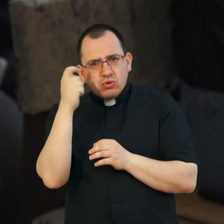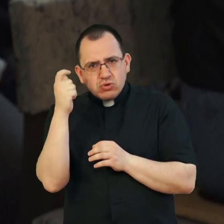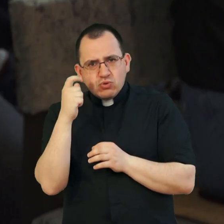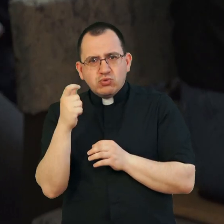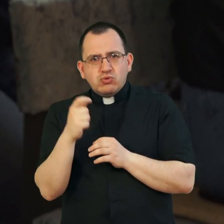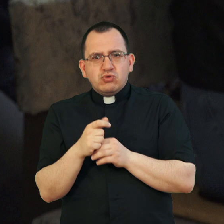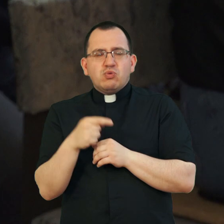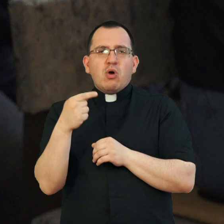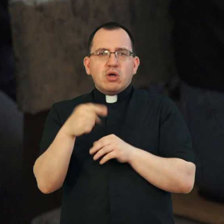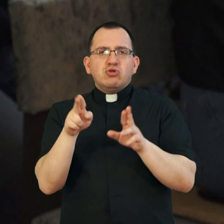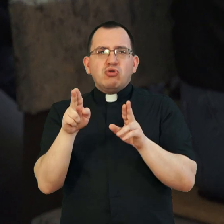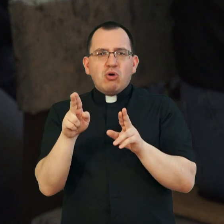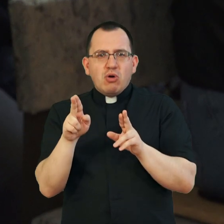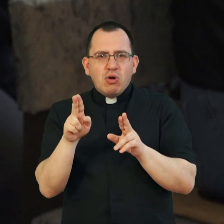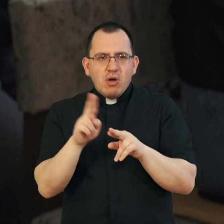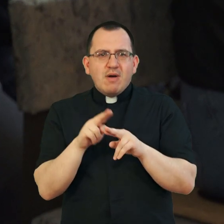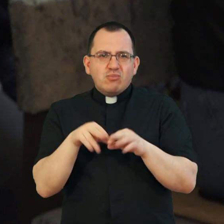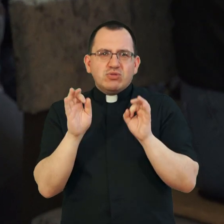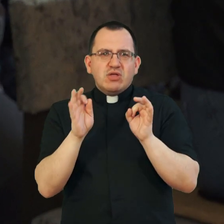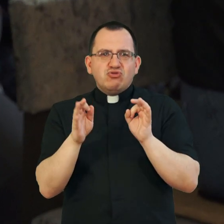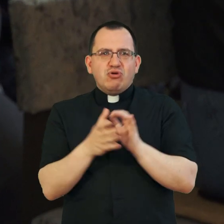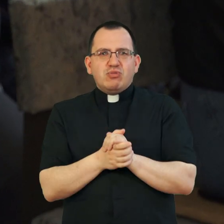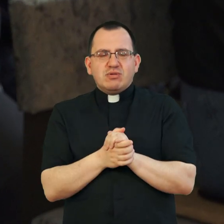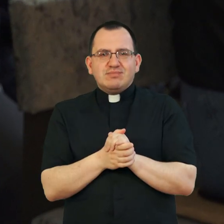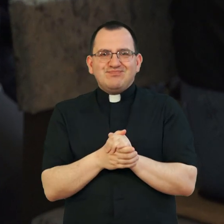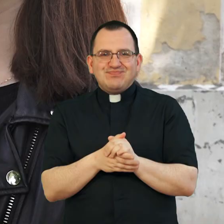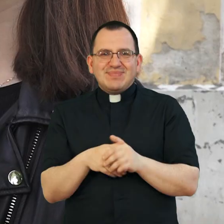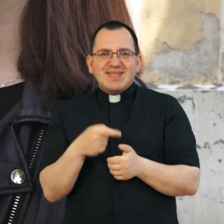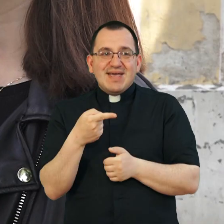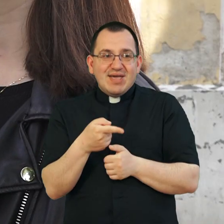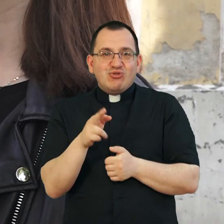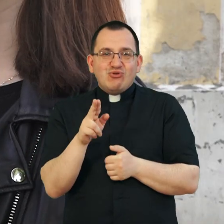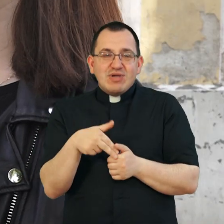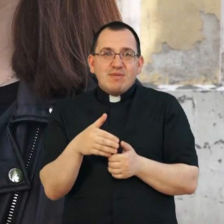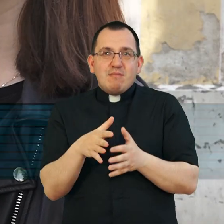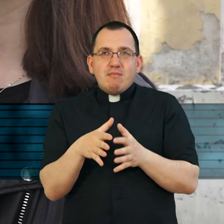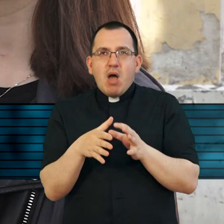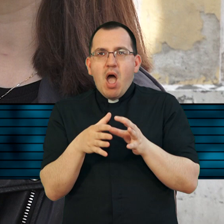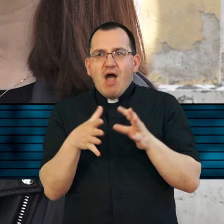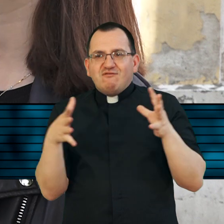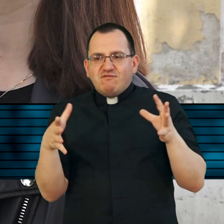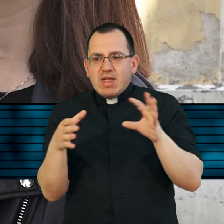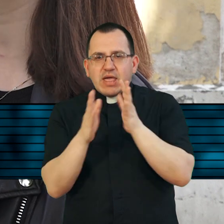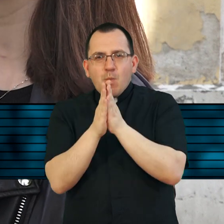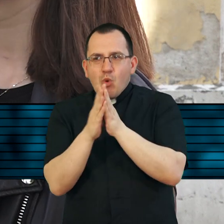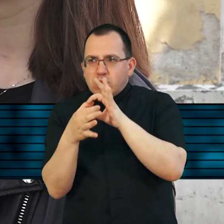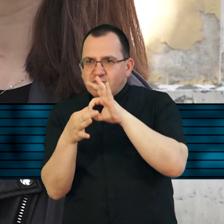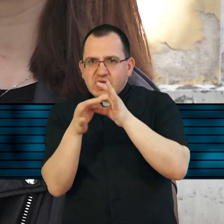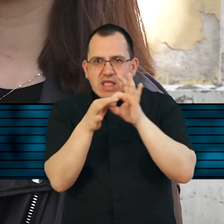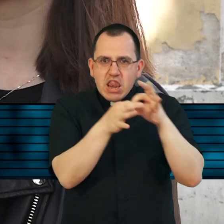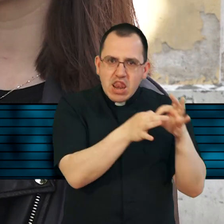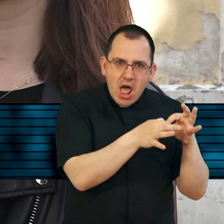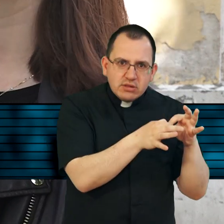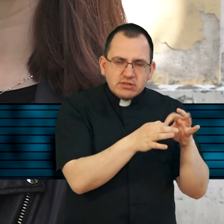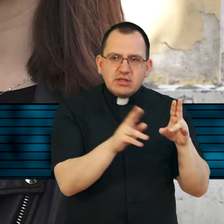može uroditi samo na dobar način. I tu nastaje jedan veliki molitveni lanac koji ima posebnu snagu i